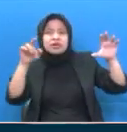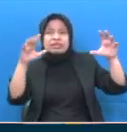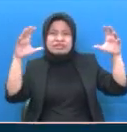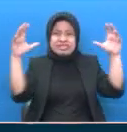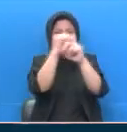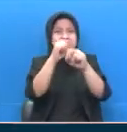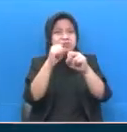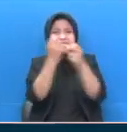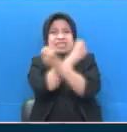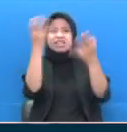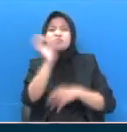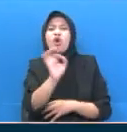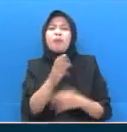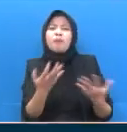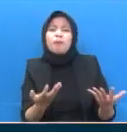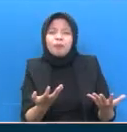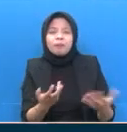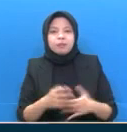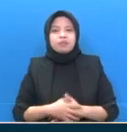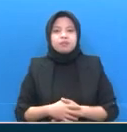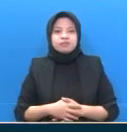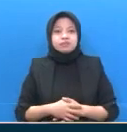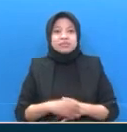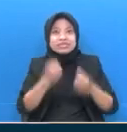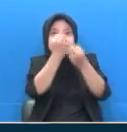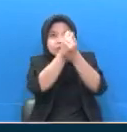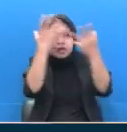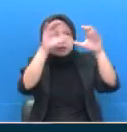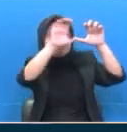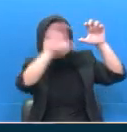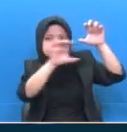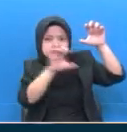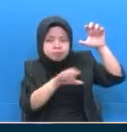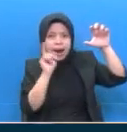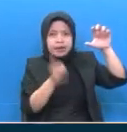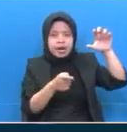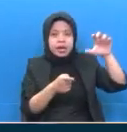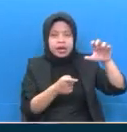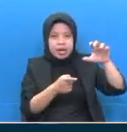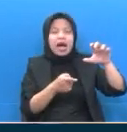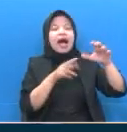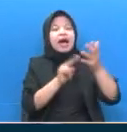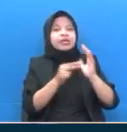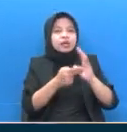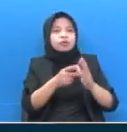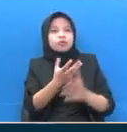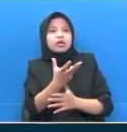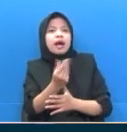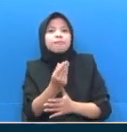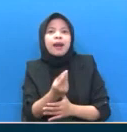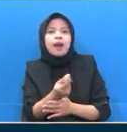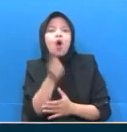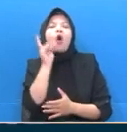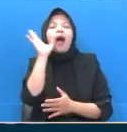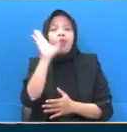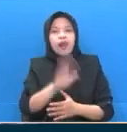belum memberikan gambaran yang jelas. Sehingga kalau ada suatu gambaran yang utuh sebelum pra-eksekusi ini, nanti eksekusinya akan lebih gampang. Oh,